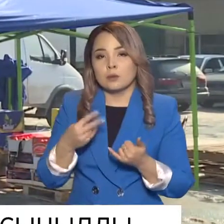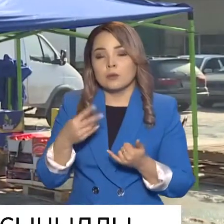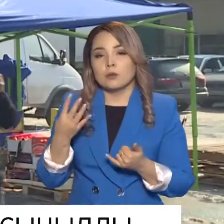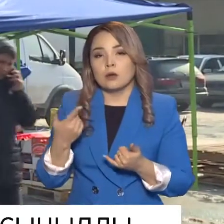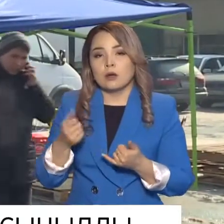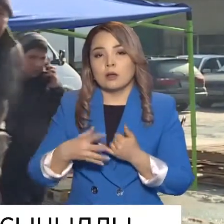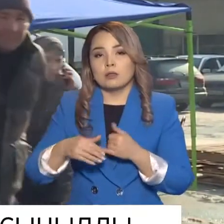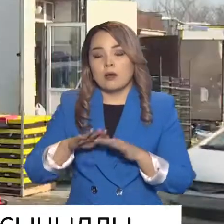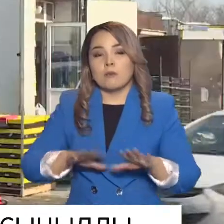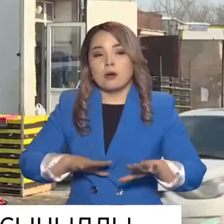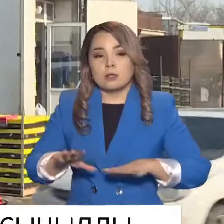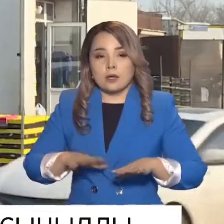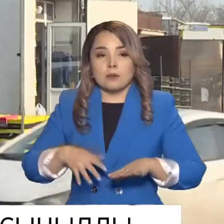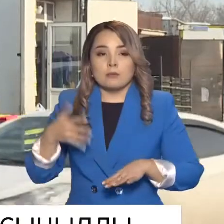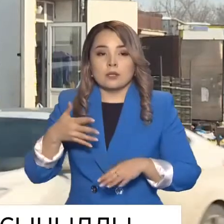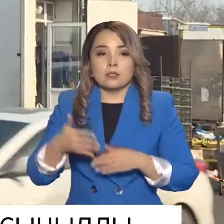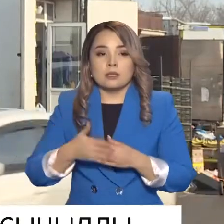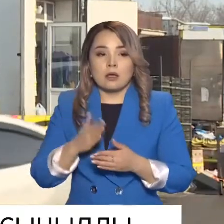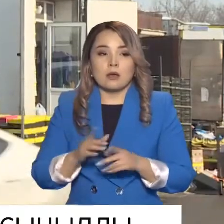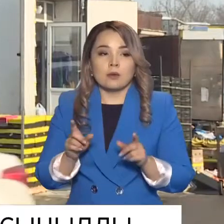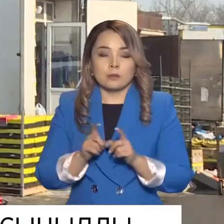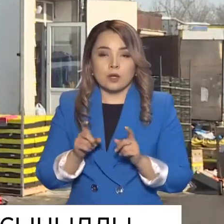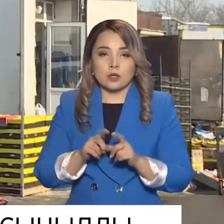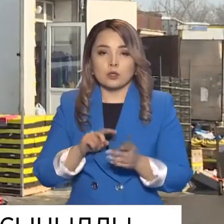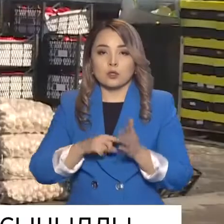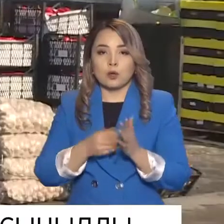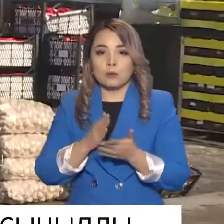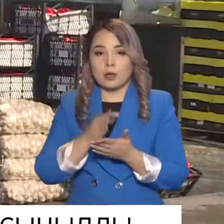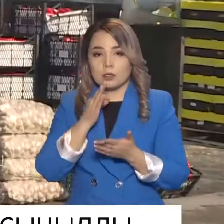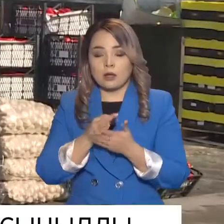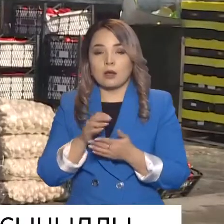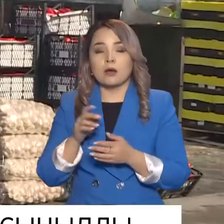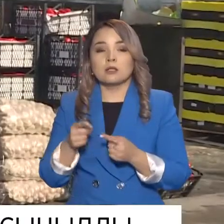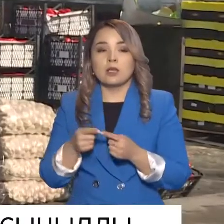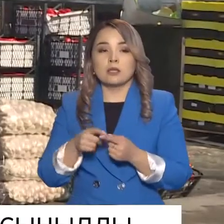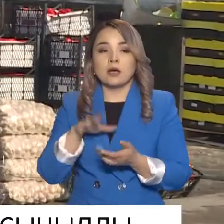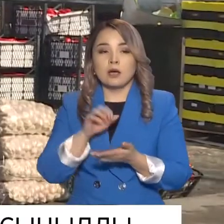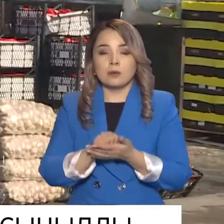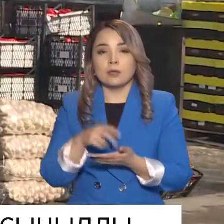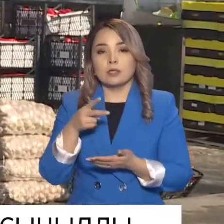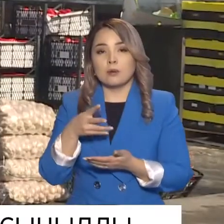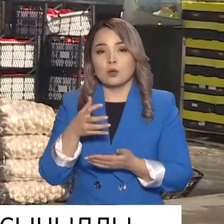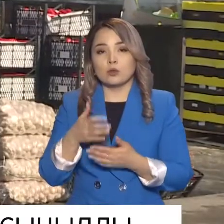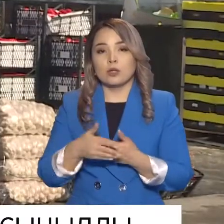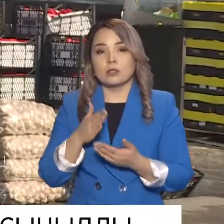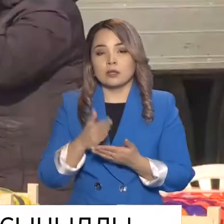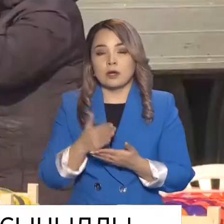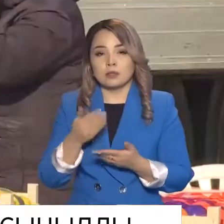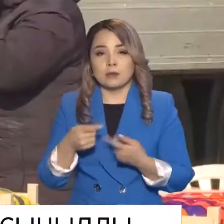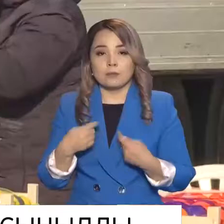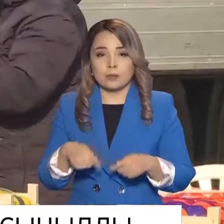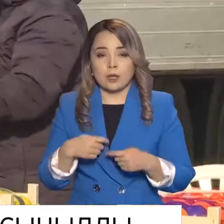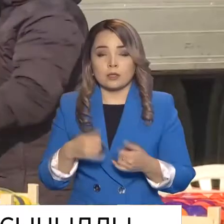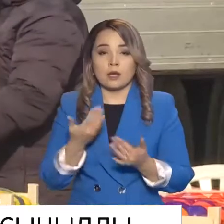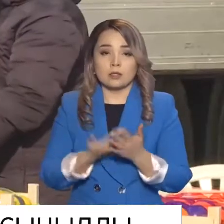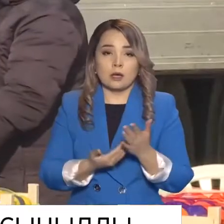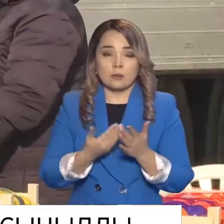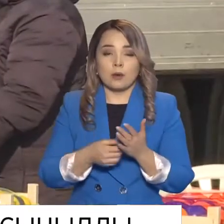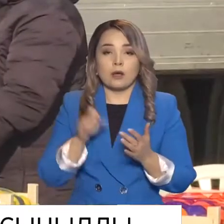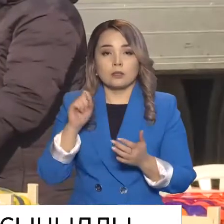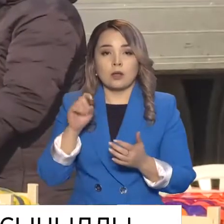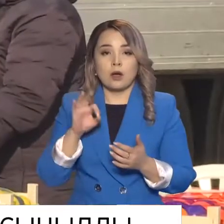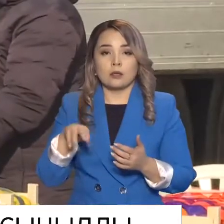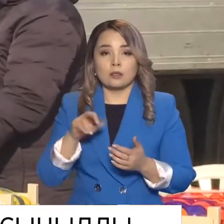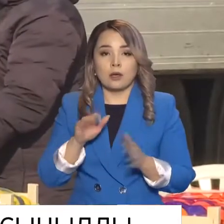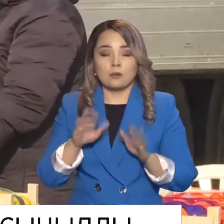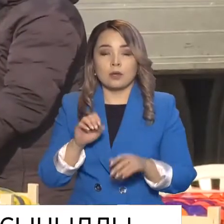алып жатқан базарда 5 мыңнан аса сауда нүктесі бар. Ал жалғалушылар саны 2500-ден асып жығылады. Сарапшылар Алтын Орданы